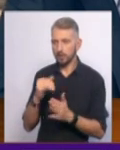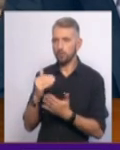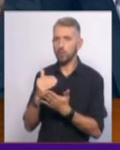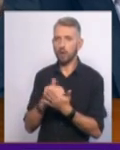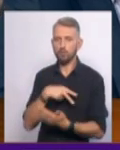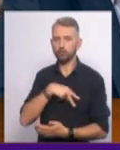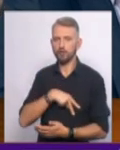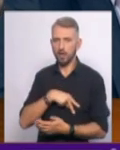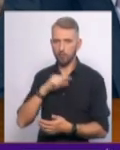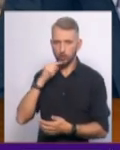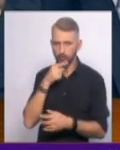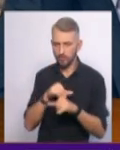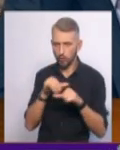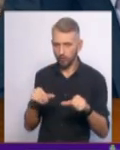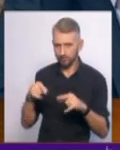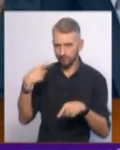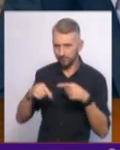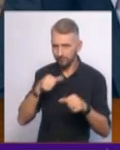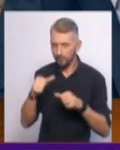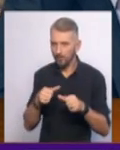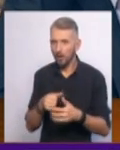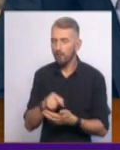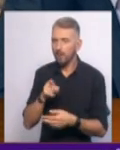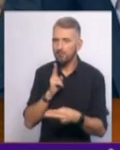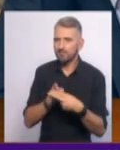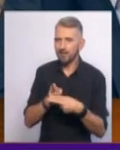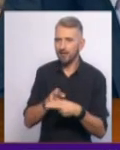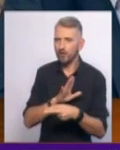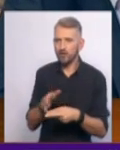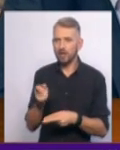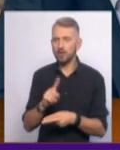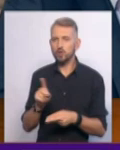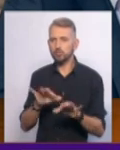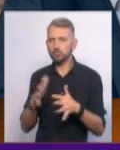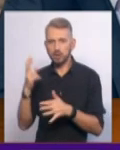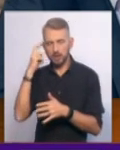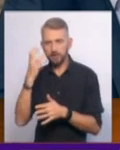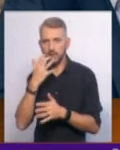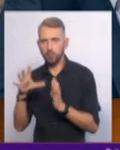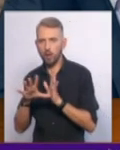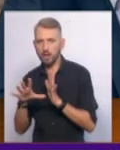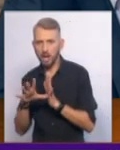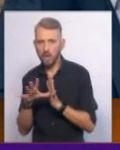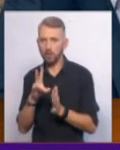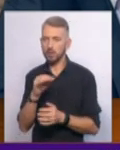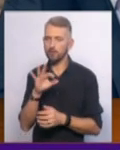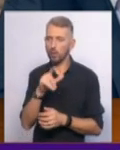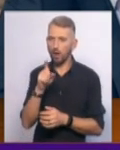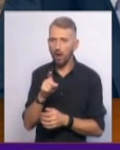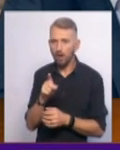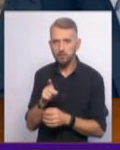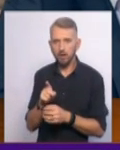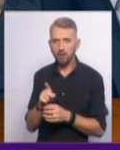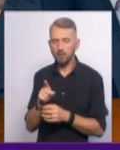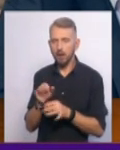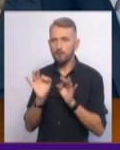розвитку 2019. Чи не заважає той процес, який відбувається з Київтеплоенерго та Нафтогазом, до правильного